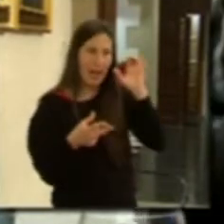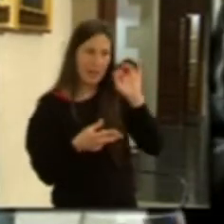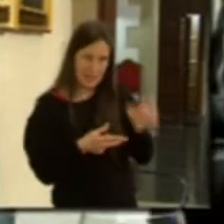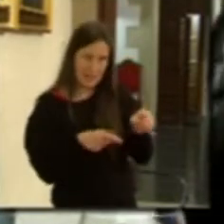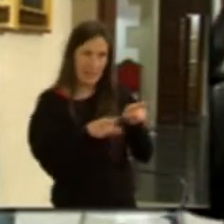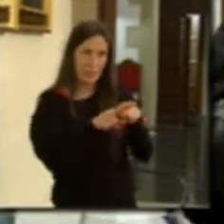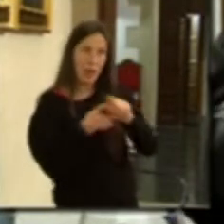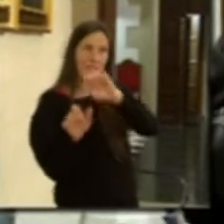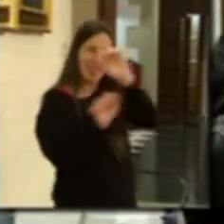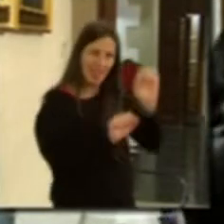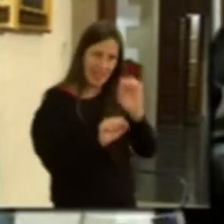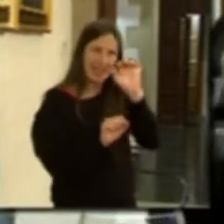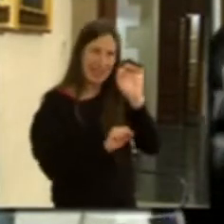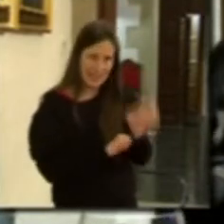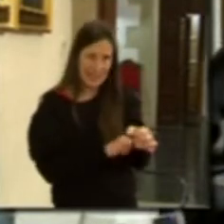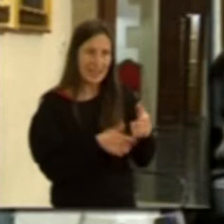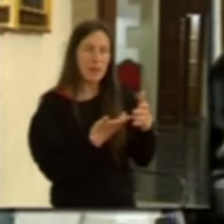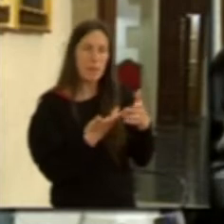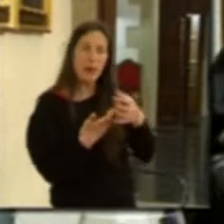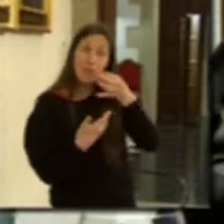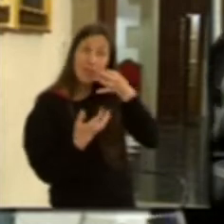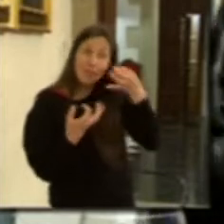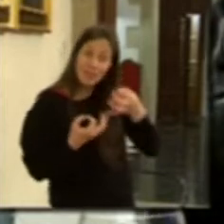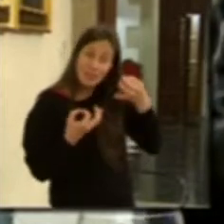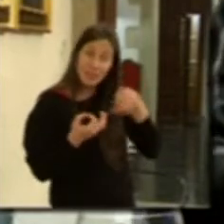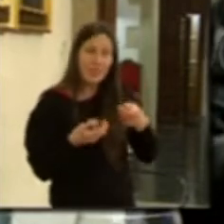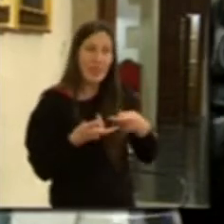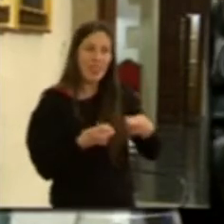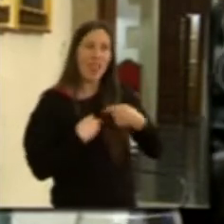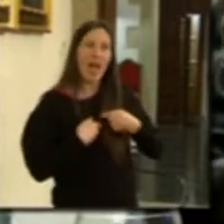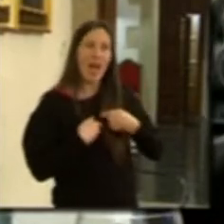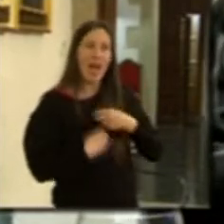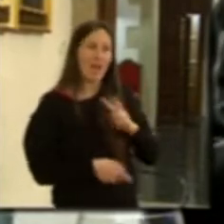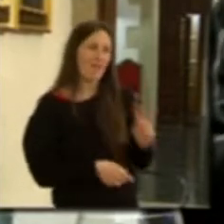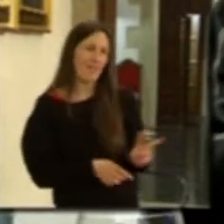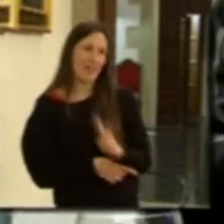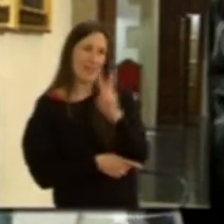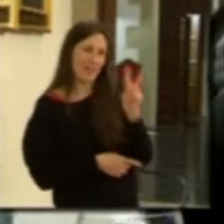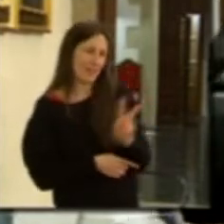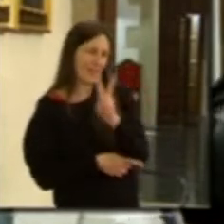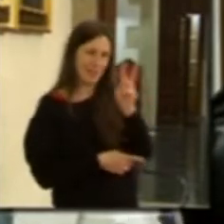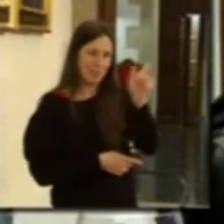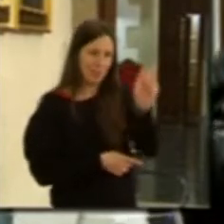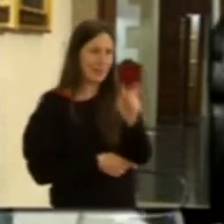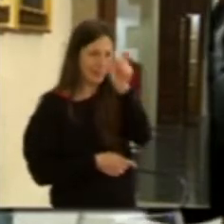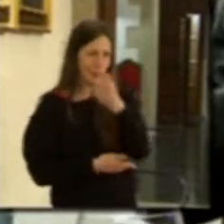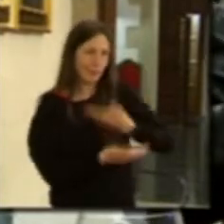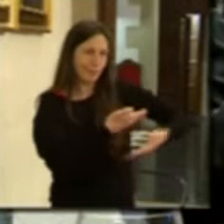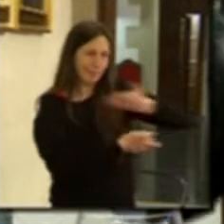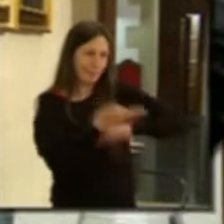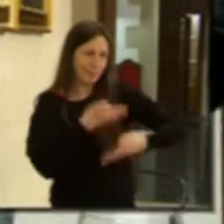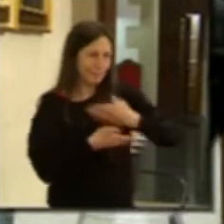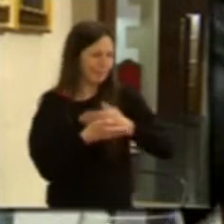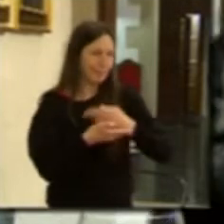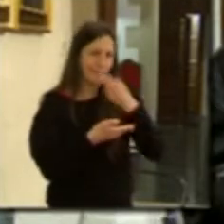però és que un economista ens dirà les ciutats suposen uns avantatges molt importants que les fa